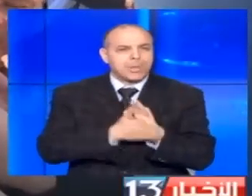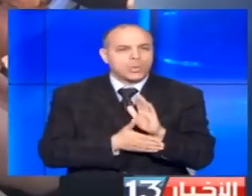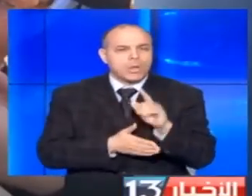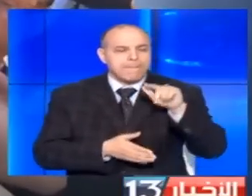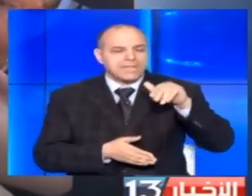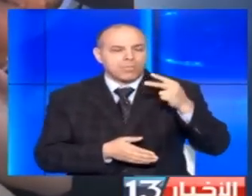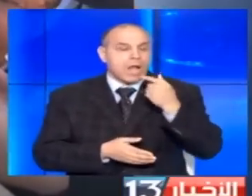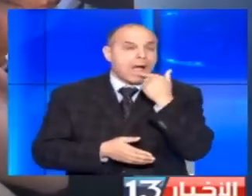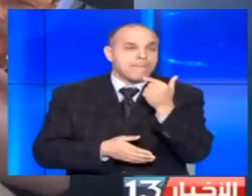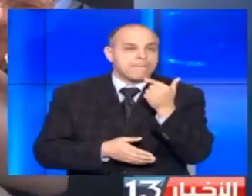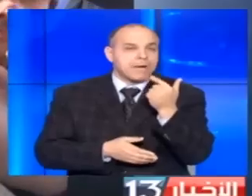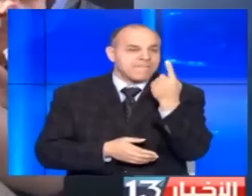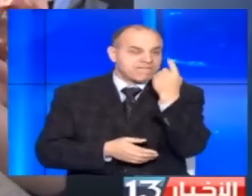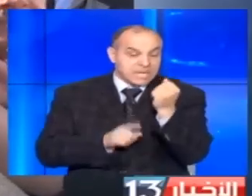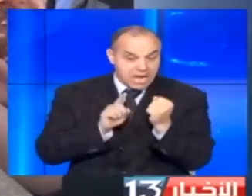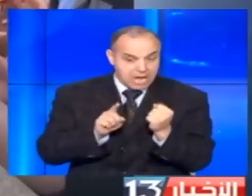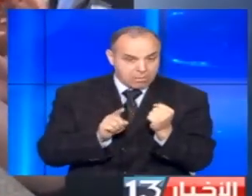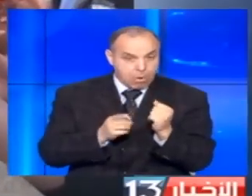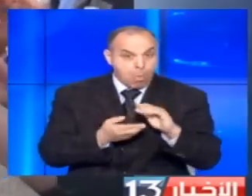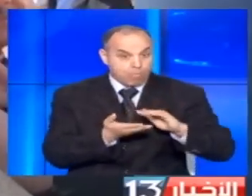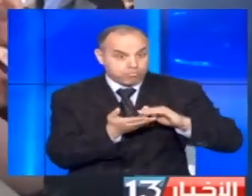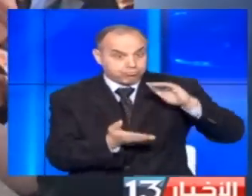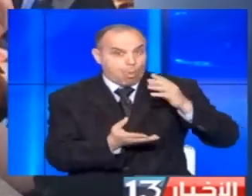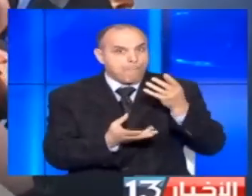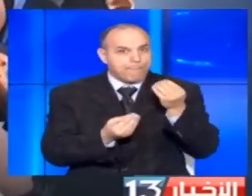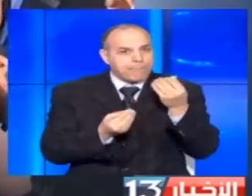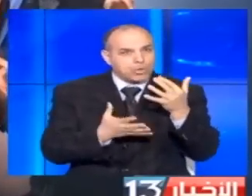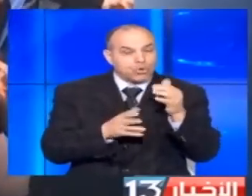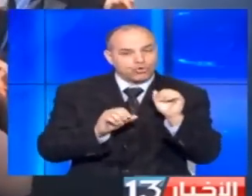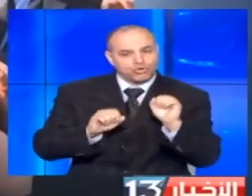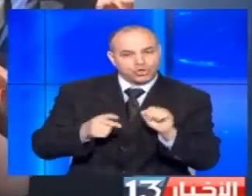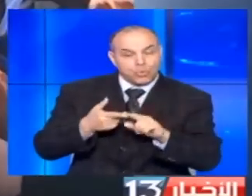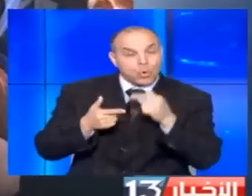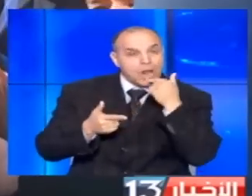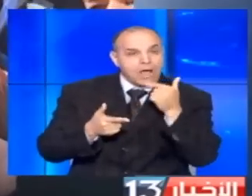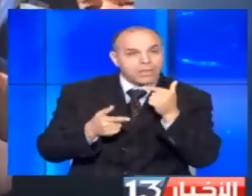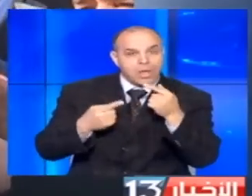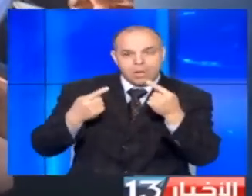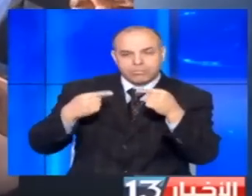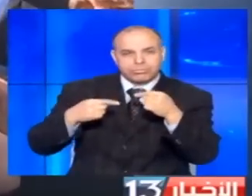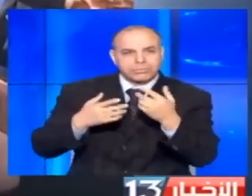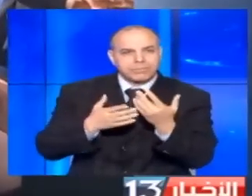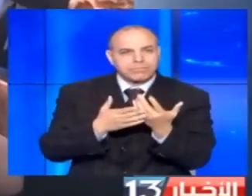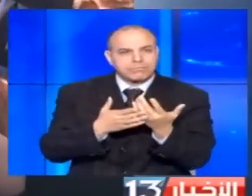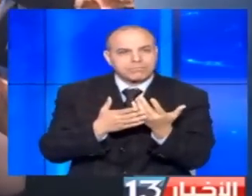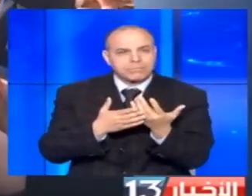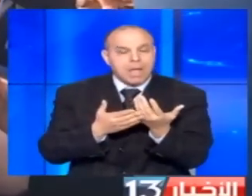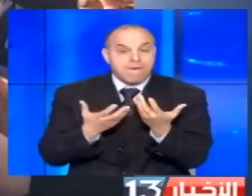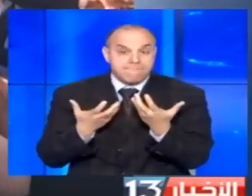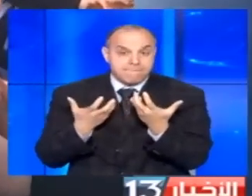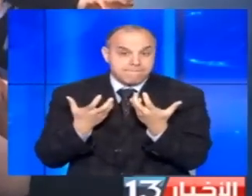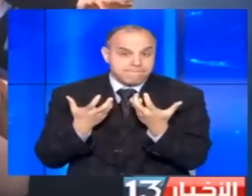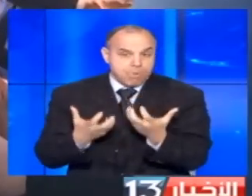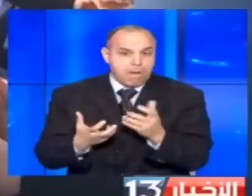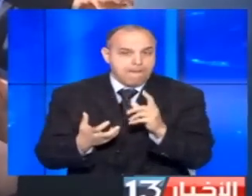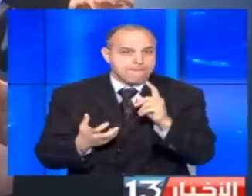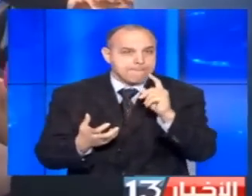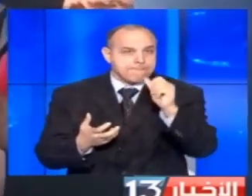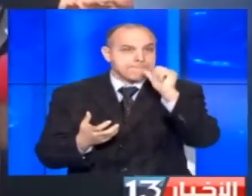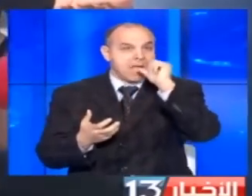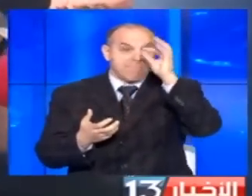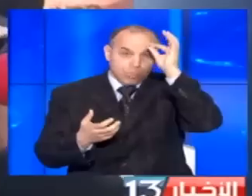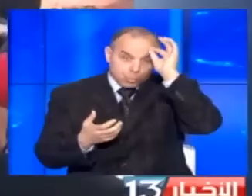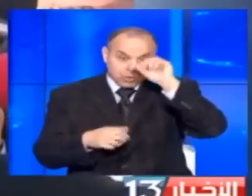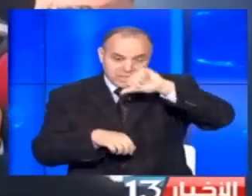مكعب يوما هذ طاقه مهمه معناها اصبحت تمكن من مكافحه معنا ل بزوان تع ميا الشرب في